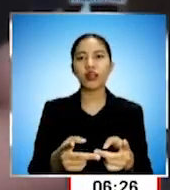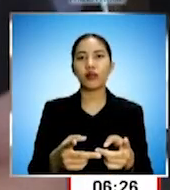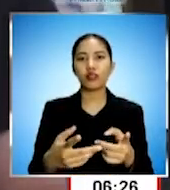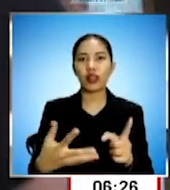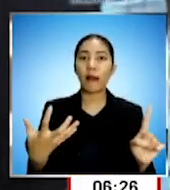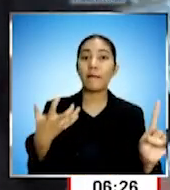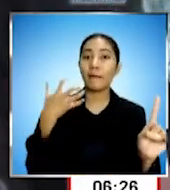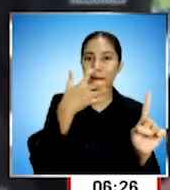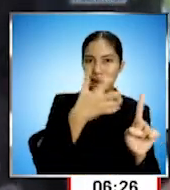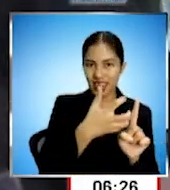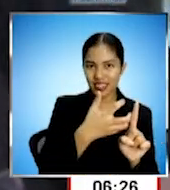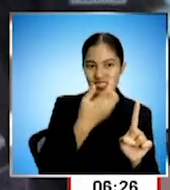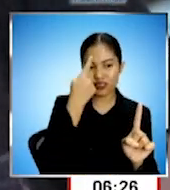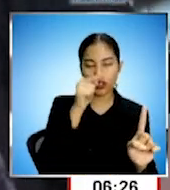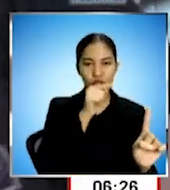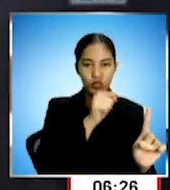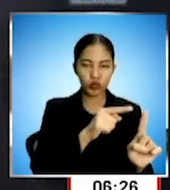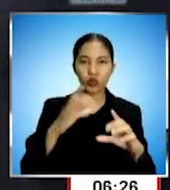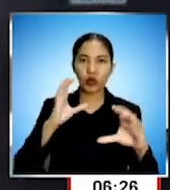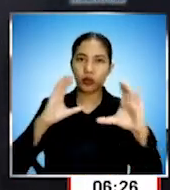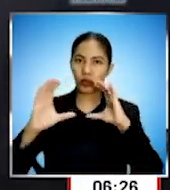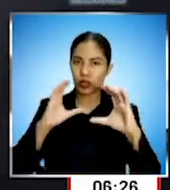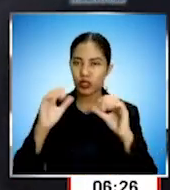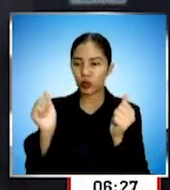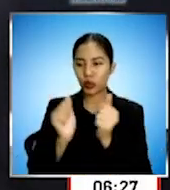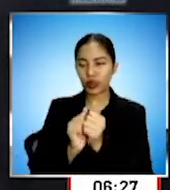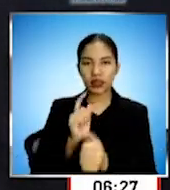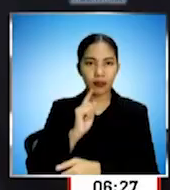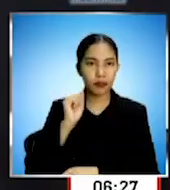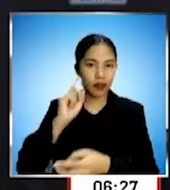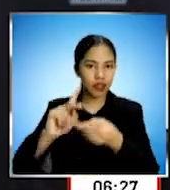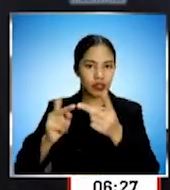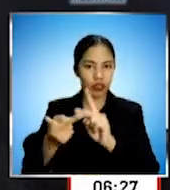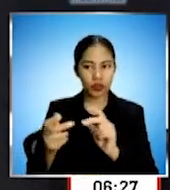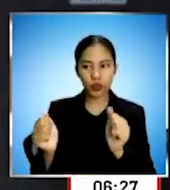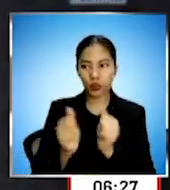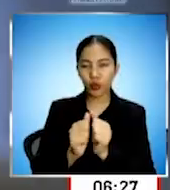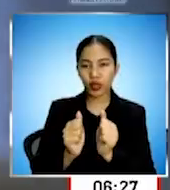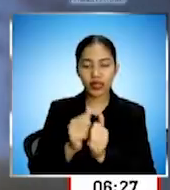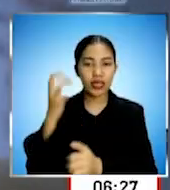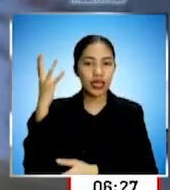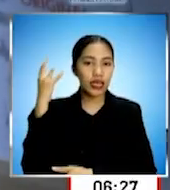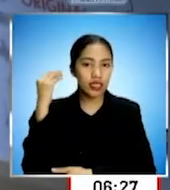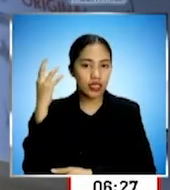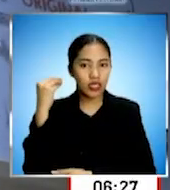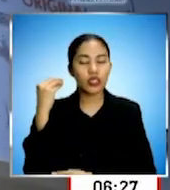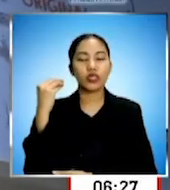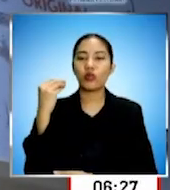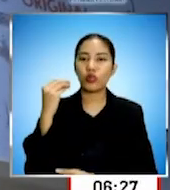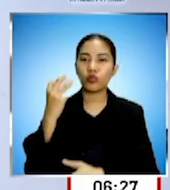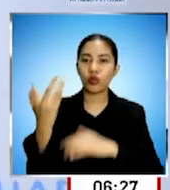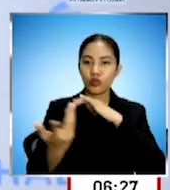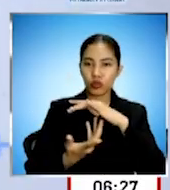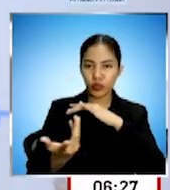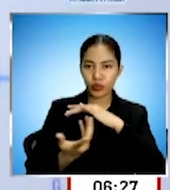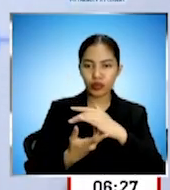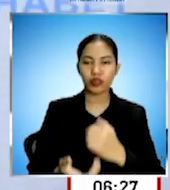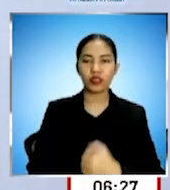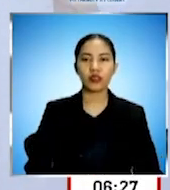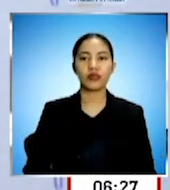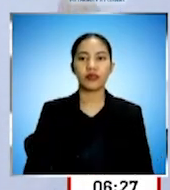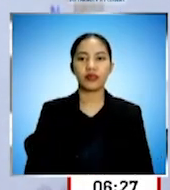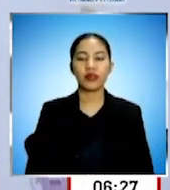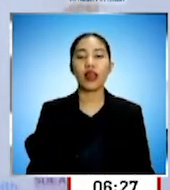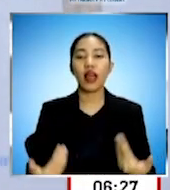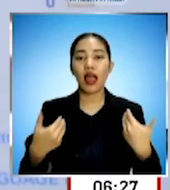makapag-communicate ng maayos yung deaf partners namin along with our hearing employees and customers. Kaya naman bukod sa menu, mayroon din